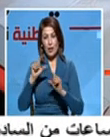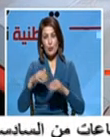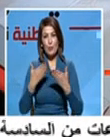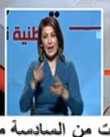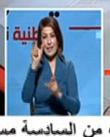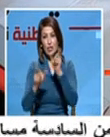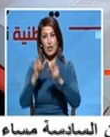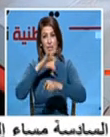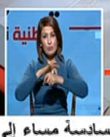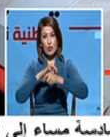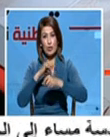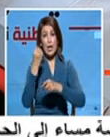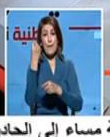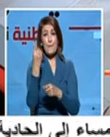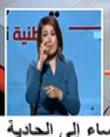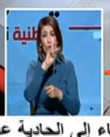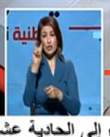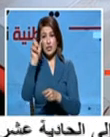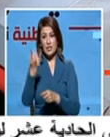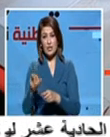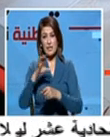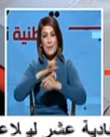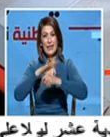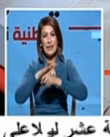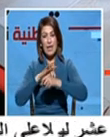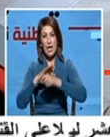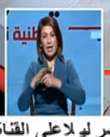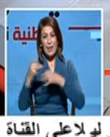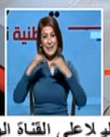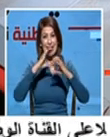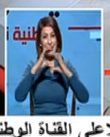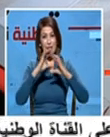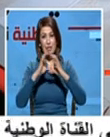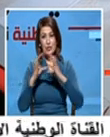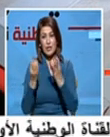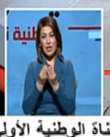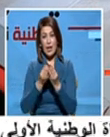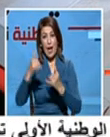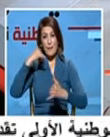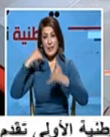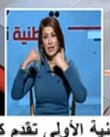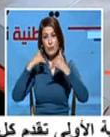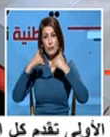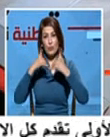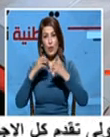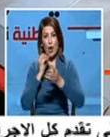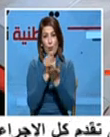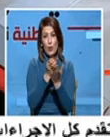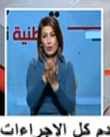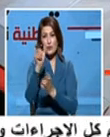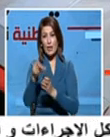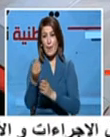12 ما همش من تونس العاصمة، من خارج تونس ما ينجموش يتحولوا حتى باش ياخذوا الدواء